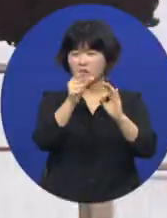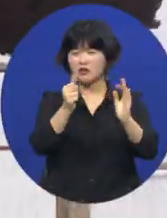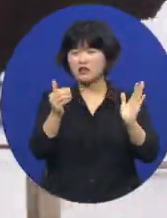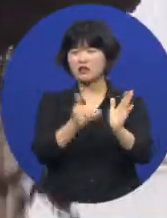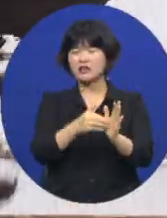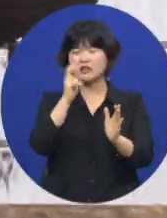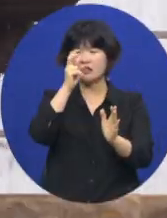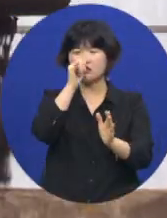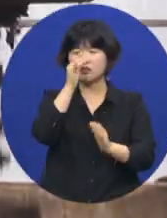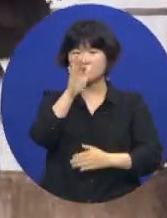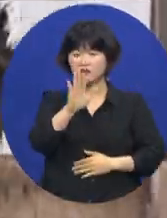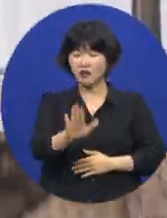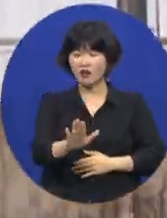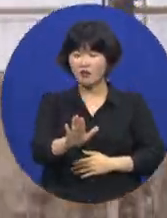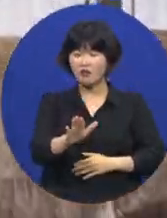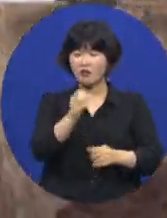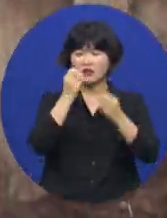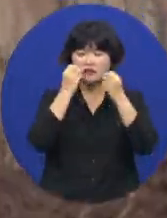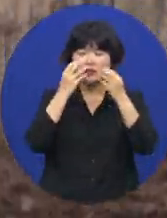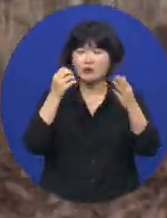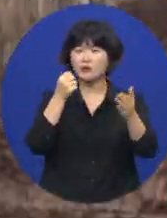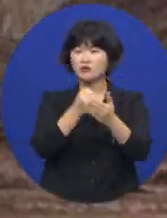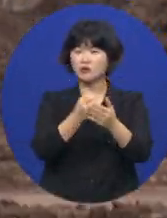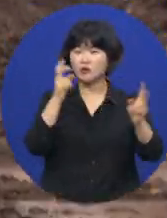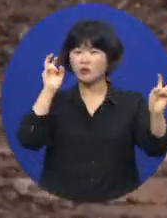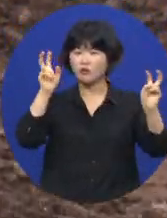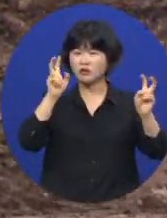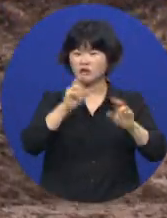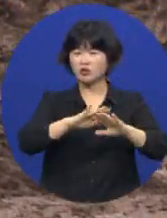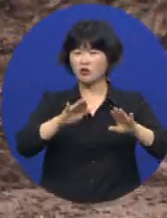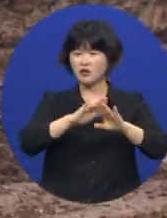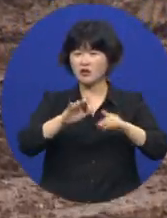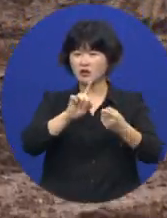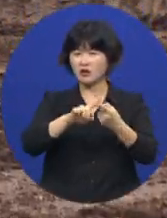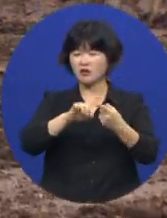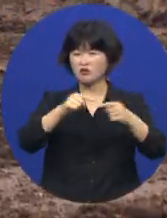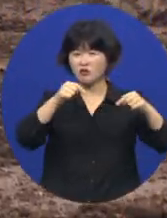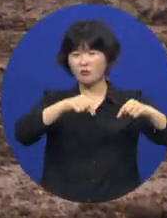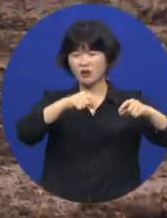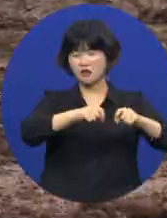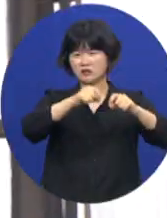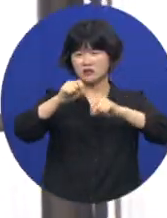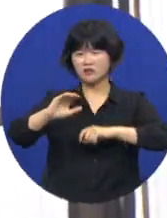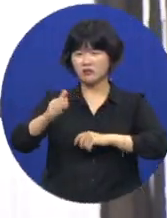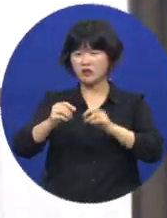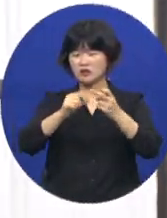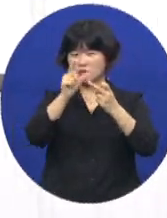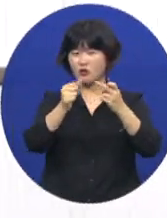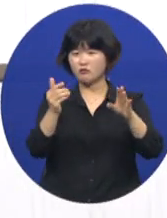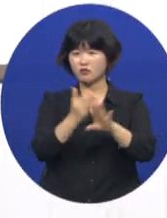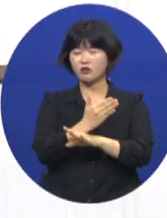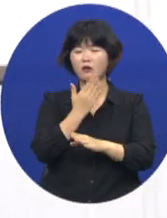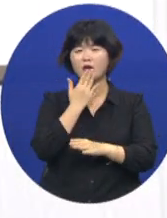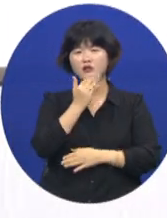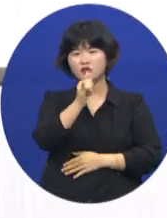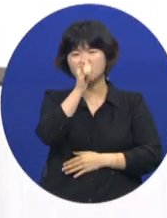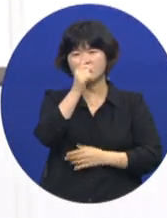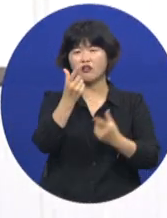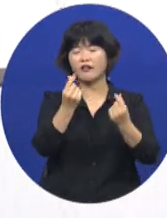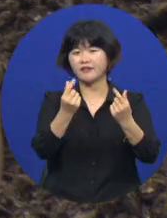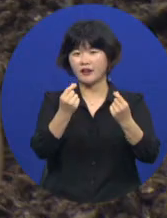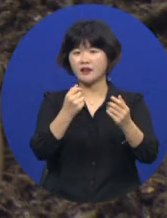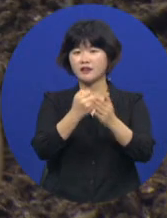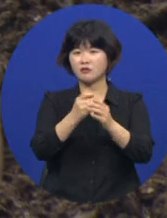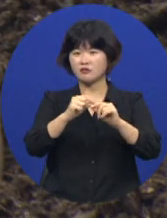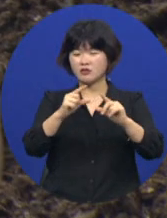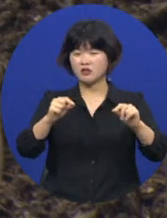끝날 예정인 가운데 새로 선정된 업체도 처리 공법 등에 대한 협의가 지연돼 12월부터 가동될 것으로 보여